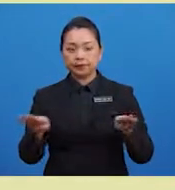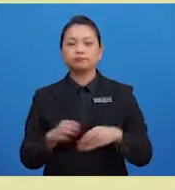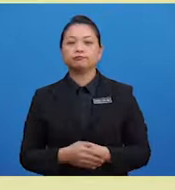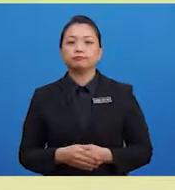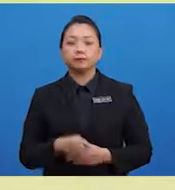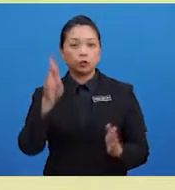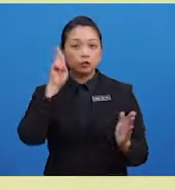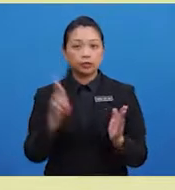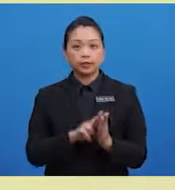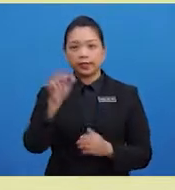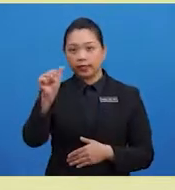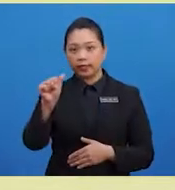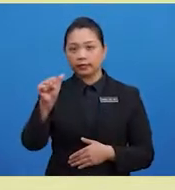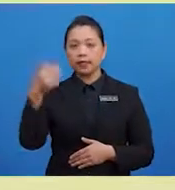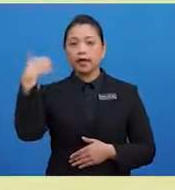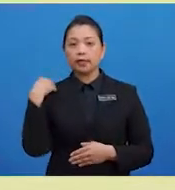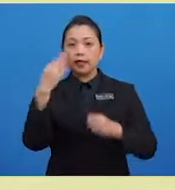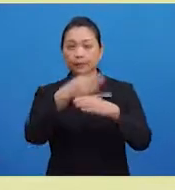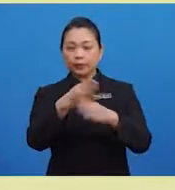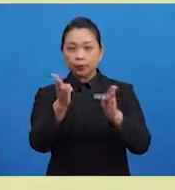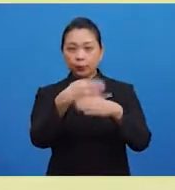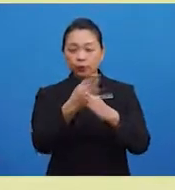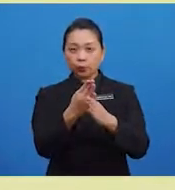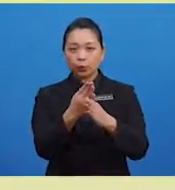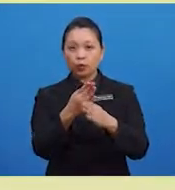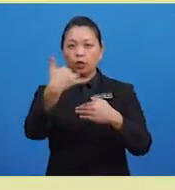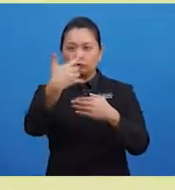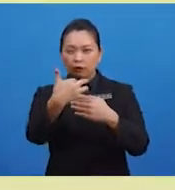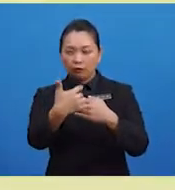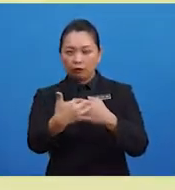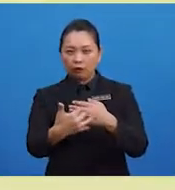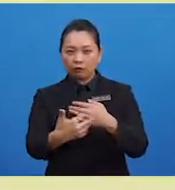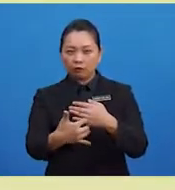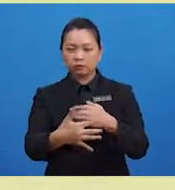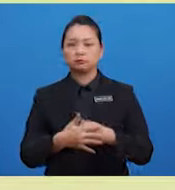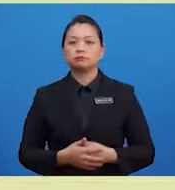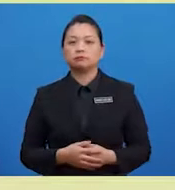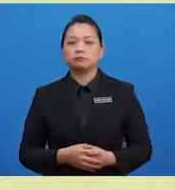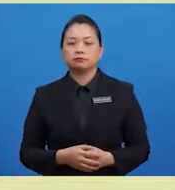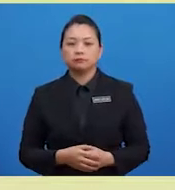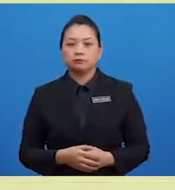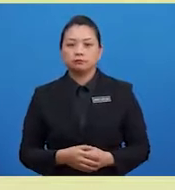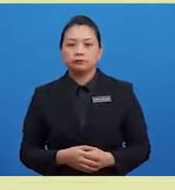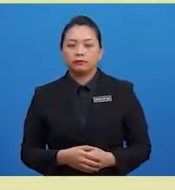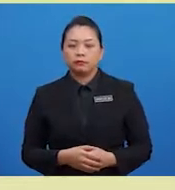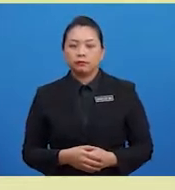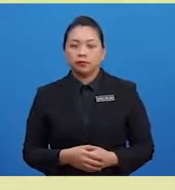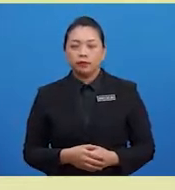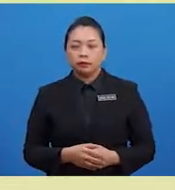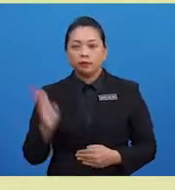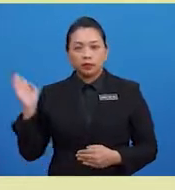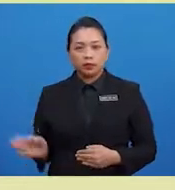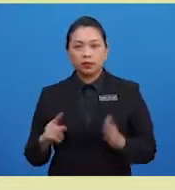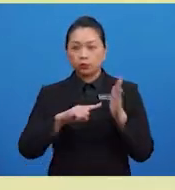A, terdapat pembentukan ketulan darah di dalam telur tetasan tersebut. Ini